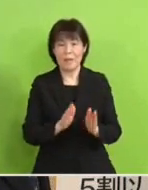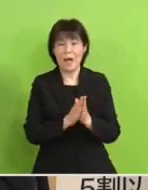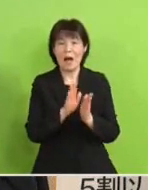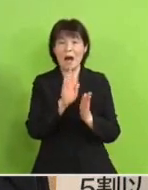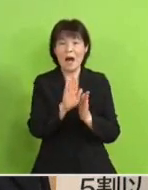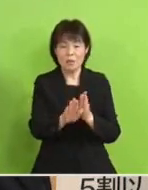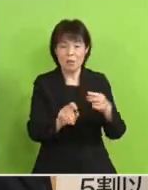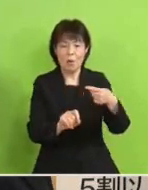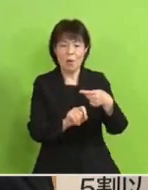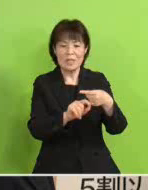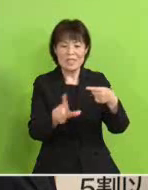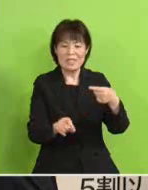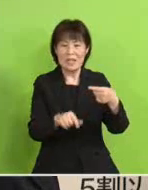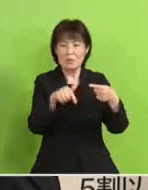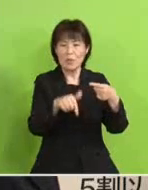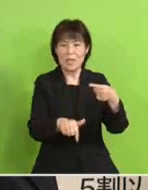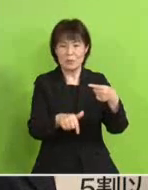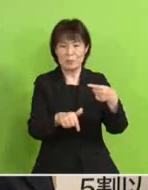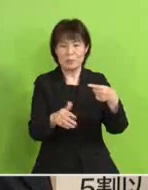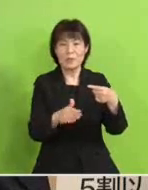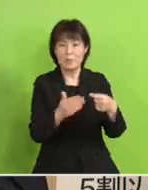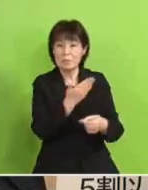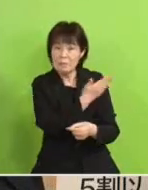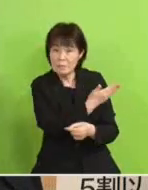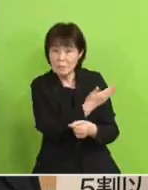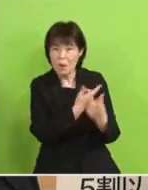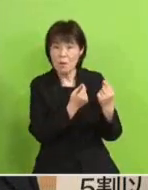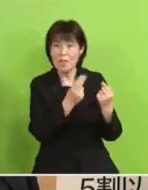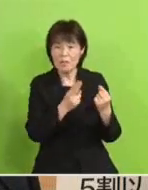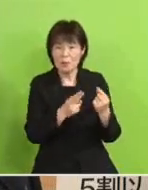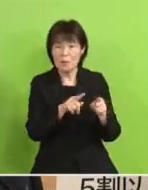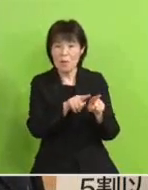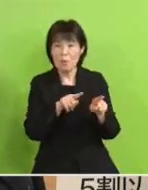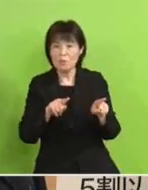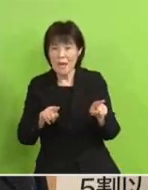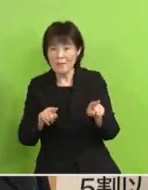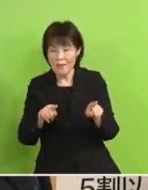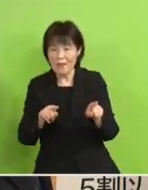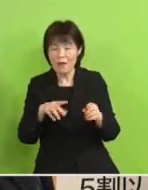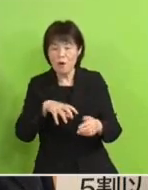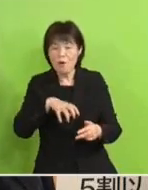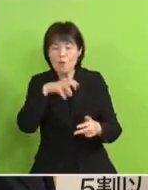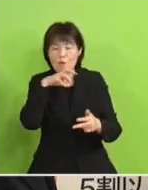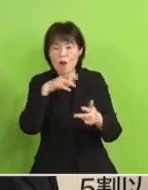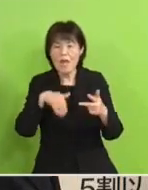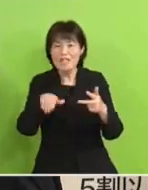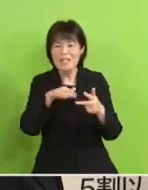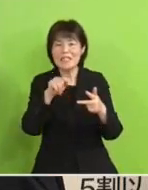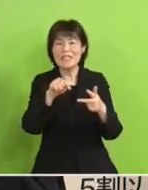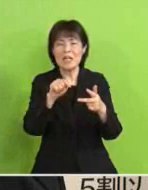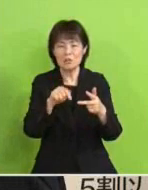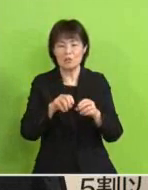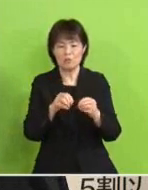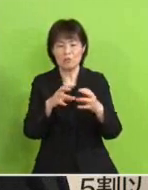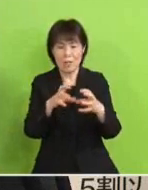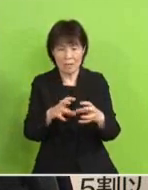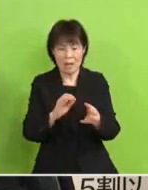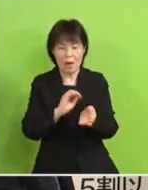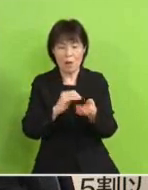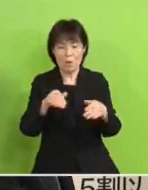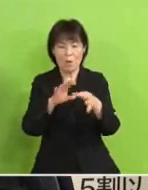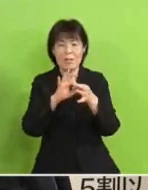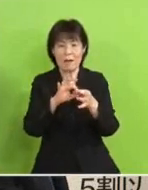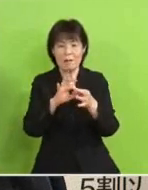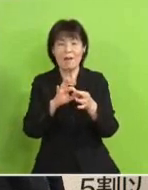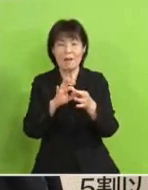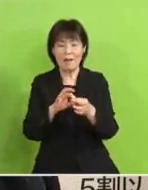その後1月の下旬にこちらと同じように遅れて高齢者施設のクラスター、そして医療機関のクラ